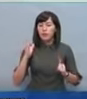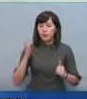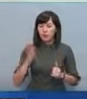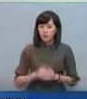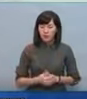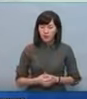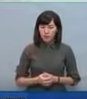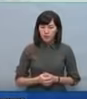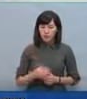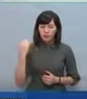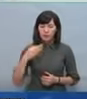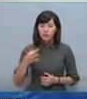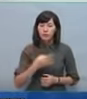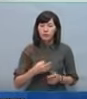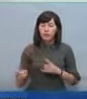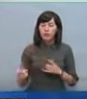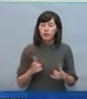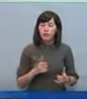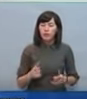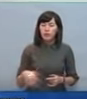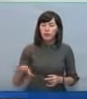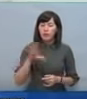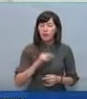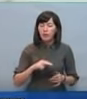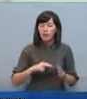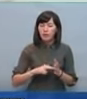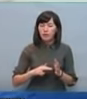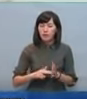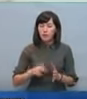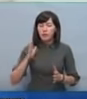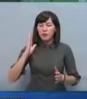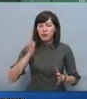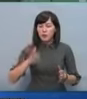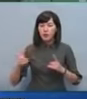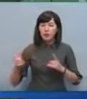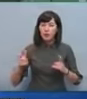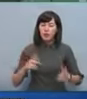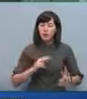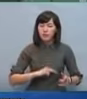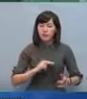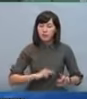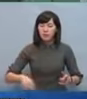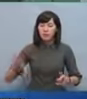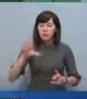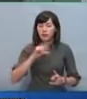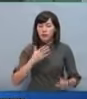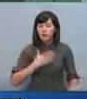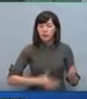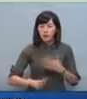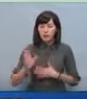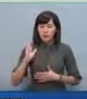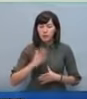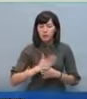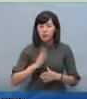осы Түркістан үшін жасалып жатқан барлық жоспарларға келешекте жасалатын жұмыстардың барлығына қуаныштымын, қолдаймын.